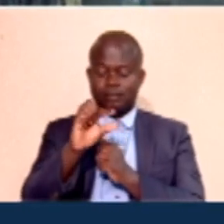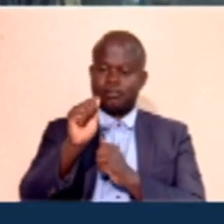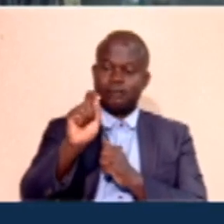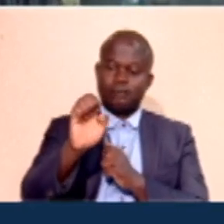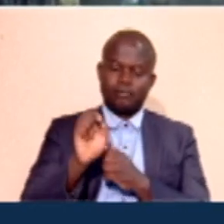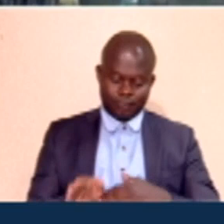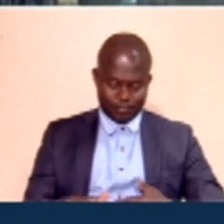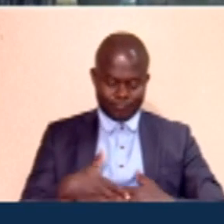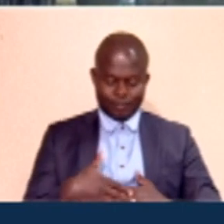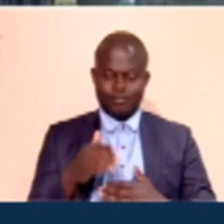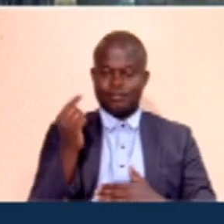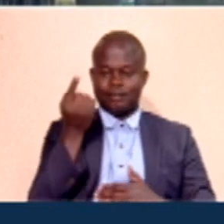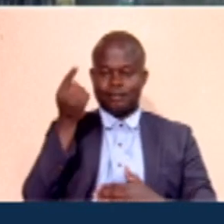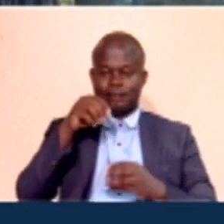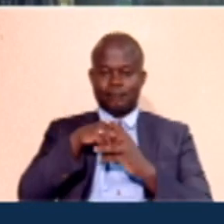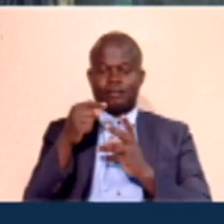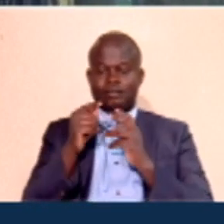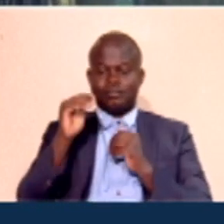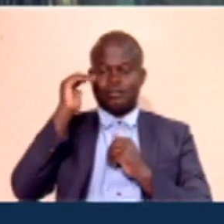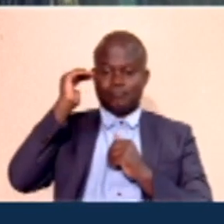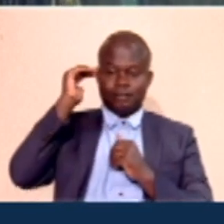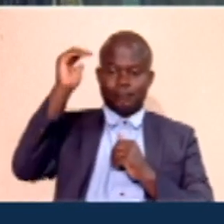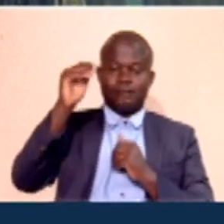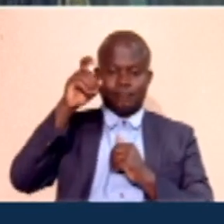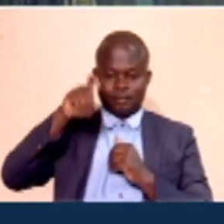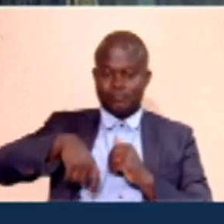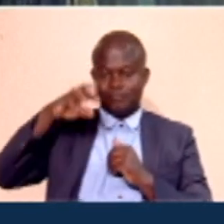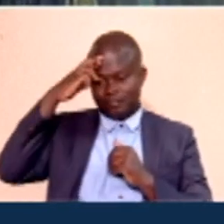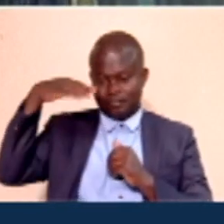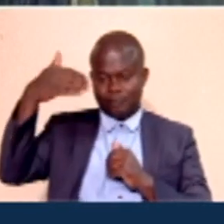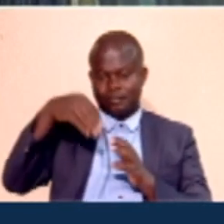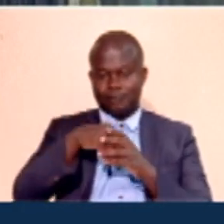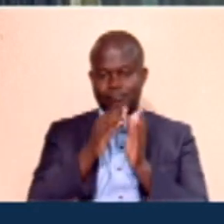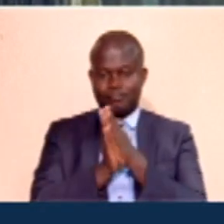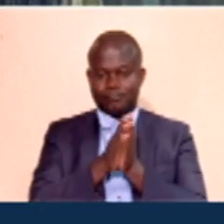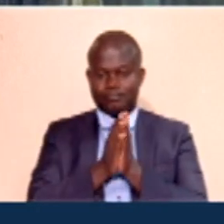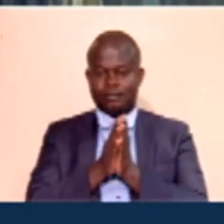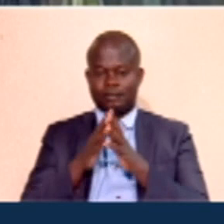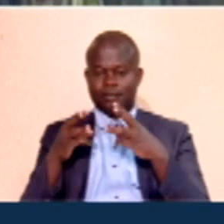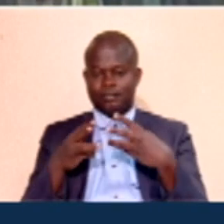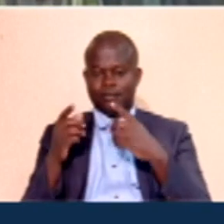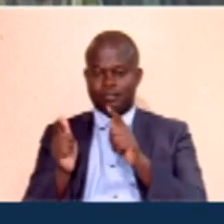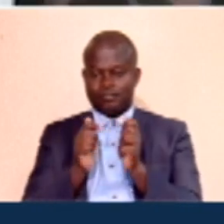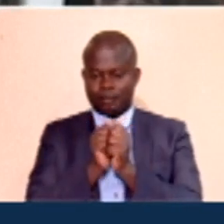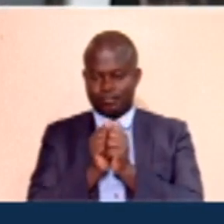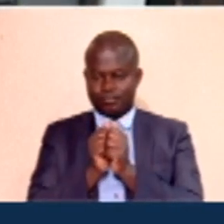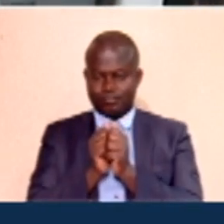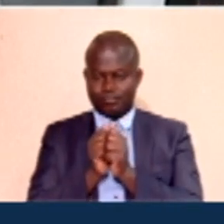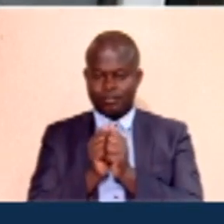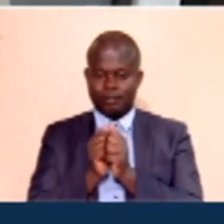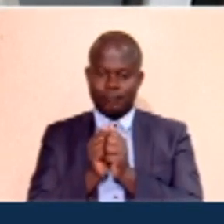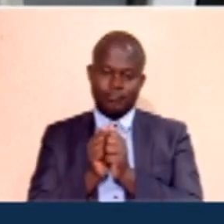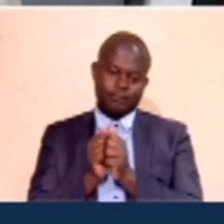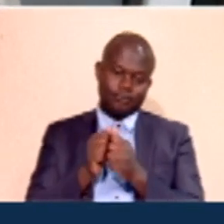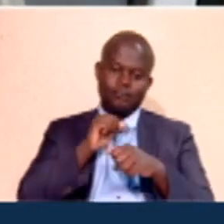kimwe mu bintu nyamukuru byagakwiye guhora byibuka mu mateka y'urugamba. Ego Olive, urakoze ntabwo